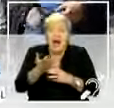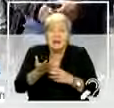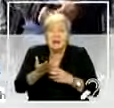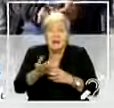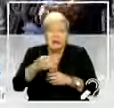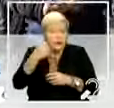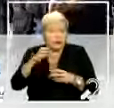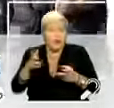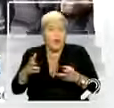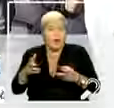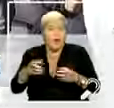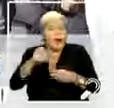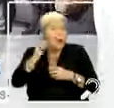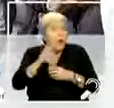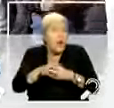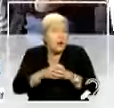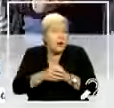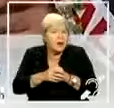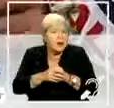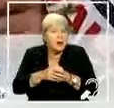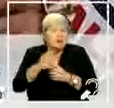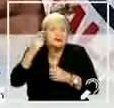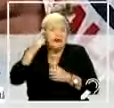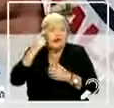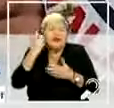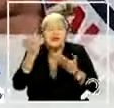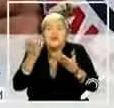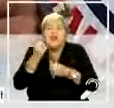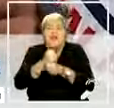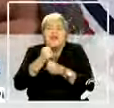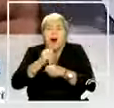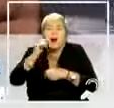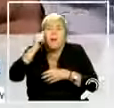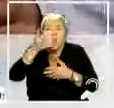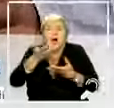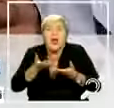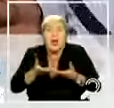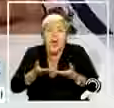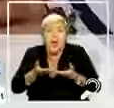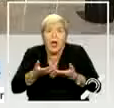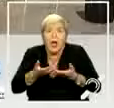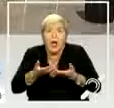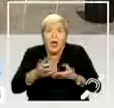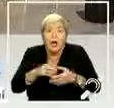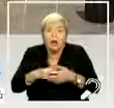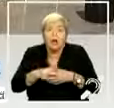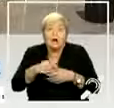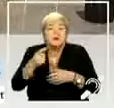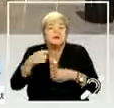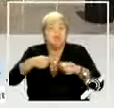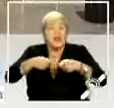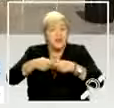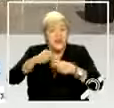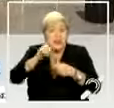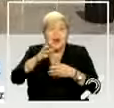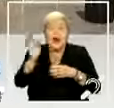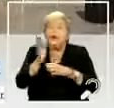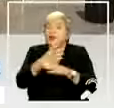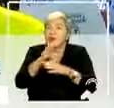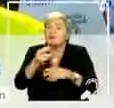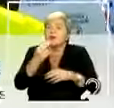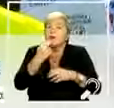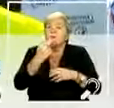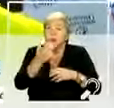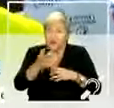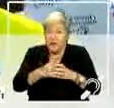Oamenii deja se gândesc la ce vor face mâine, ce vor face, ce va face acest oraș. Facem parte din Sindicatul Național al